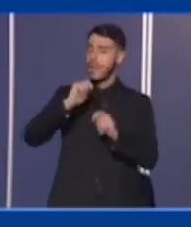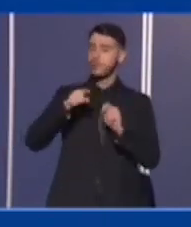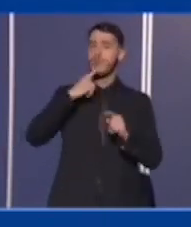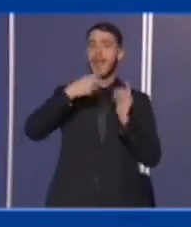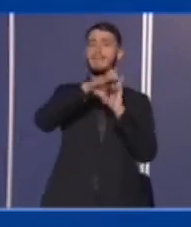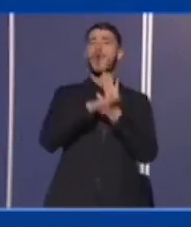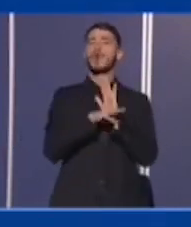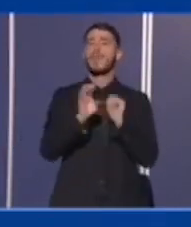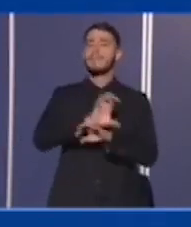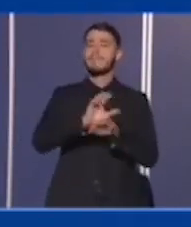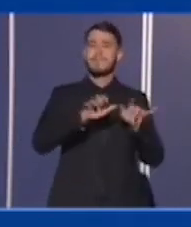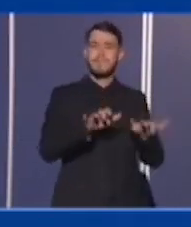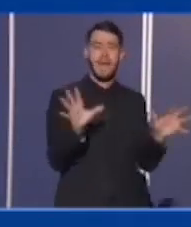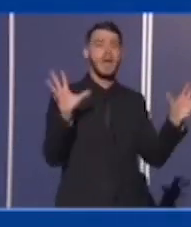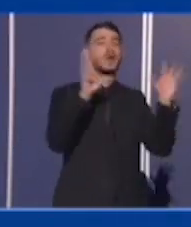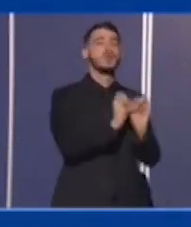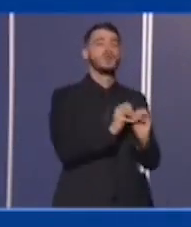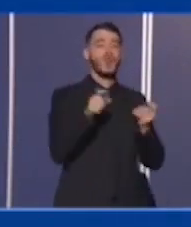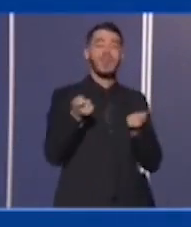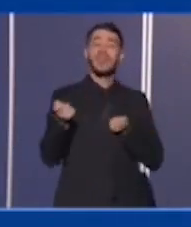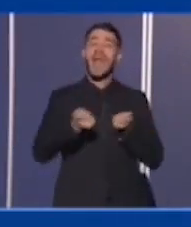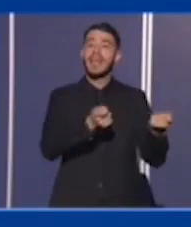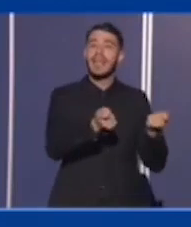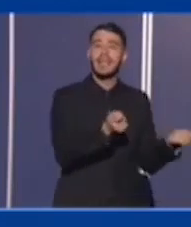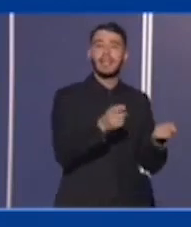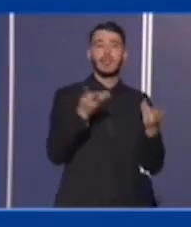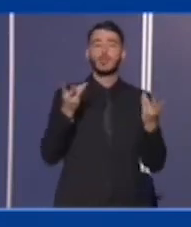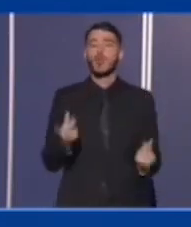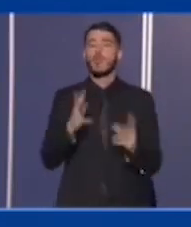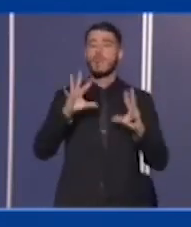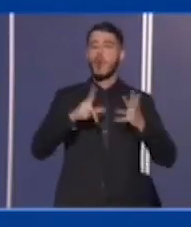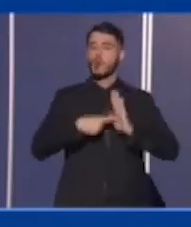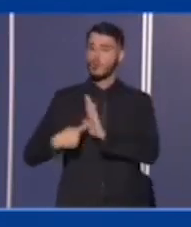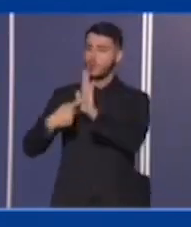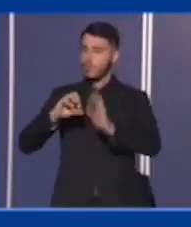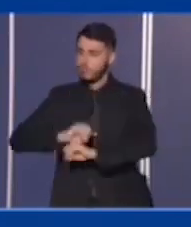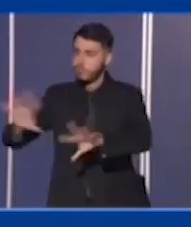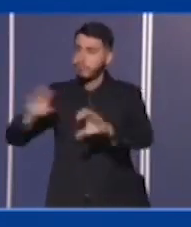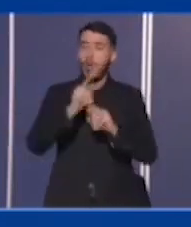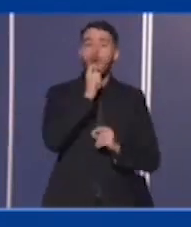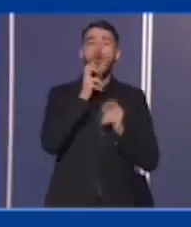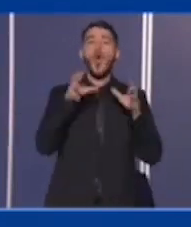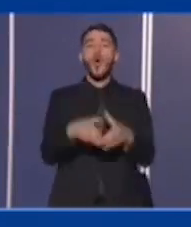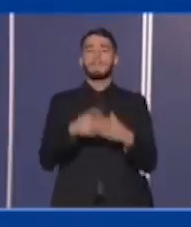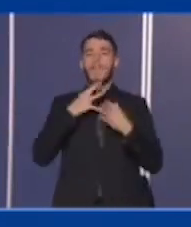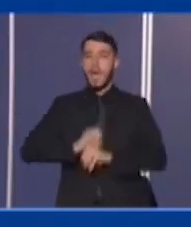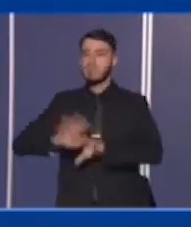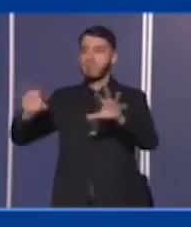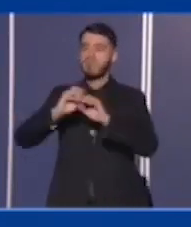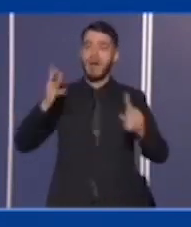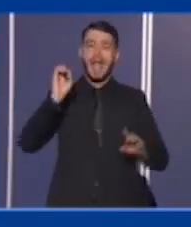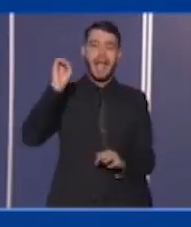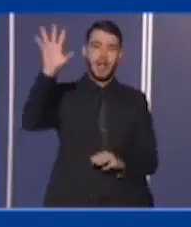θα είναι για τη διαχείριση των μελών και των οργανώσεών μας και την εξωστρέφεια του κόμματος προς τις οργανώσεις και τα μέλη μας. Το χρονοδιάγραμμα υλοποίησης